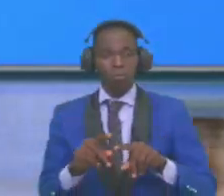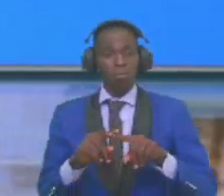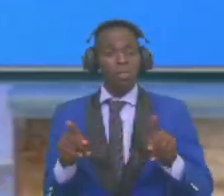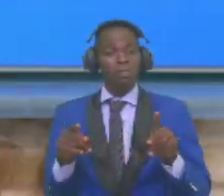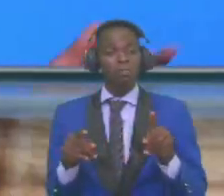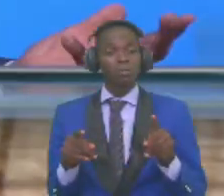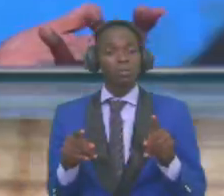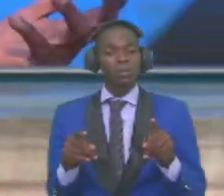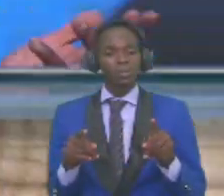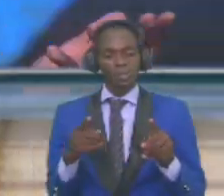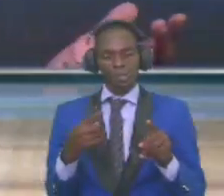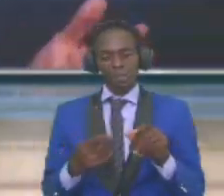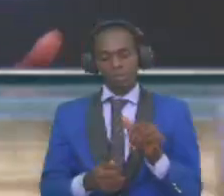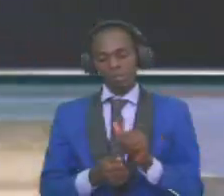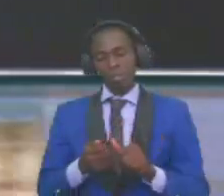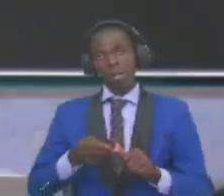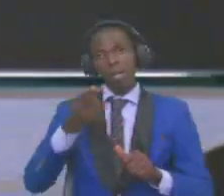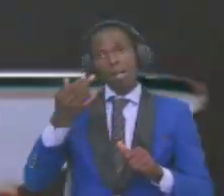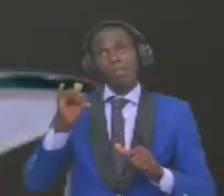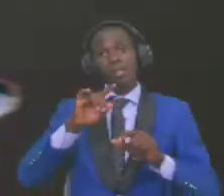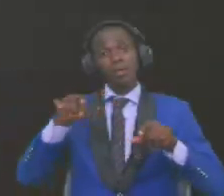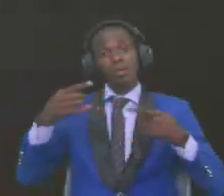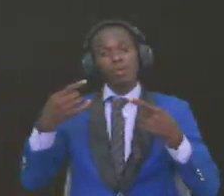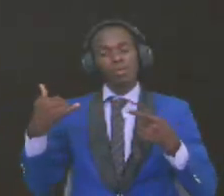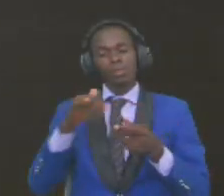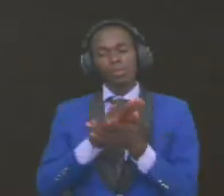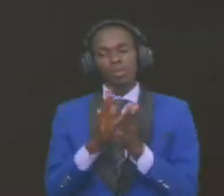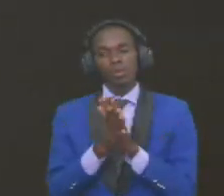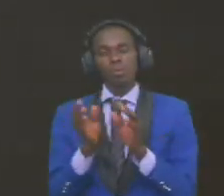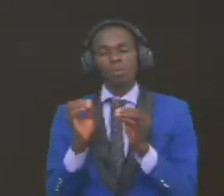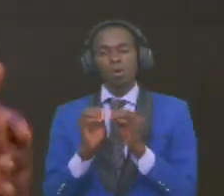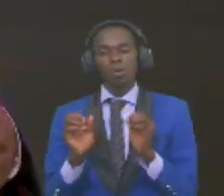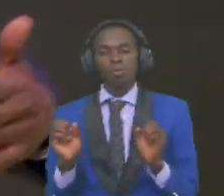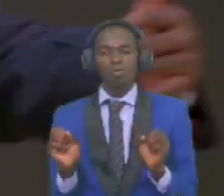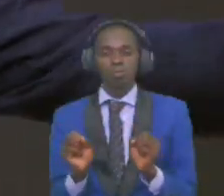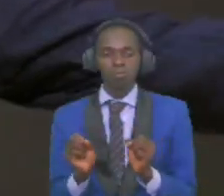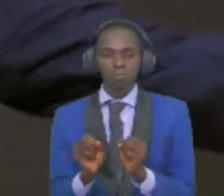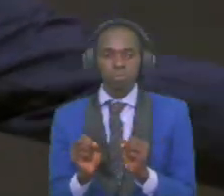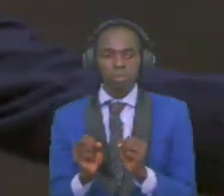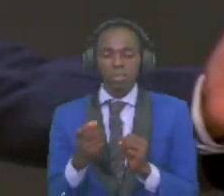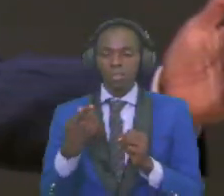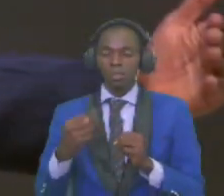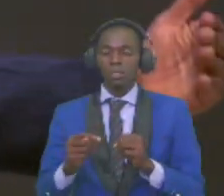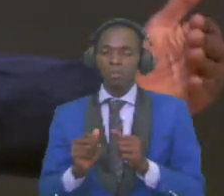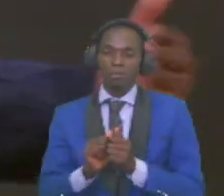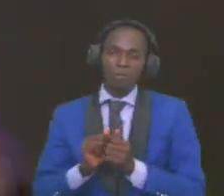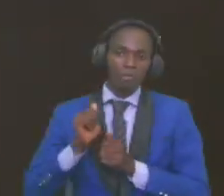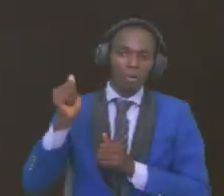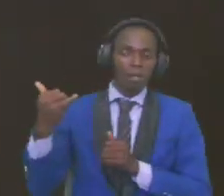ouf au fil des temps plus ils montrent plus il se refroidissent plus